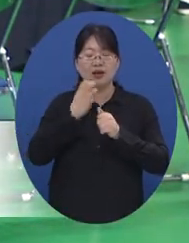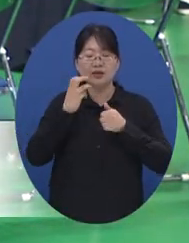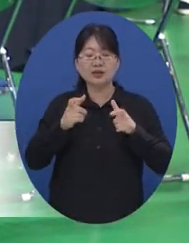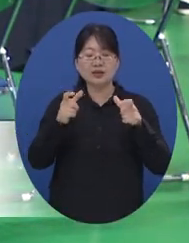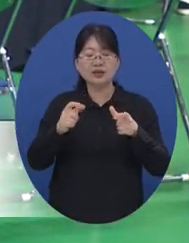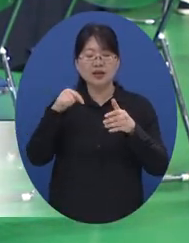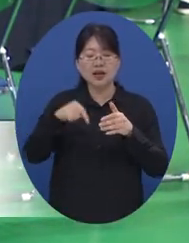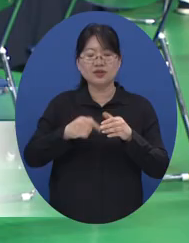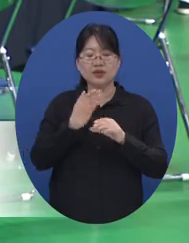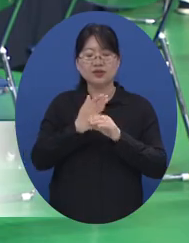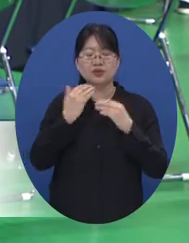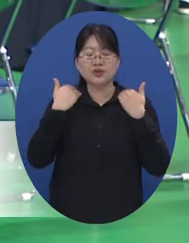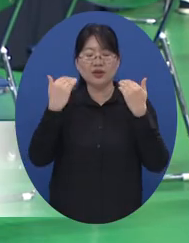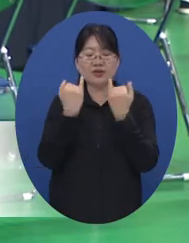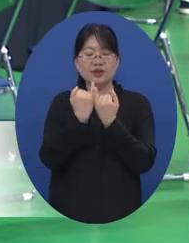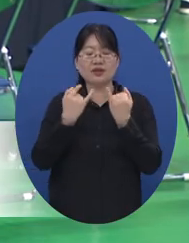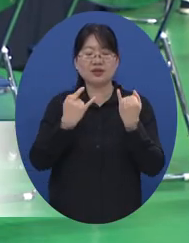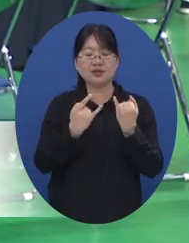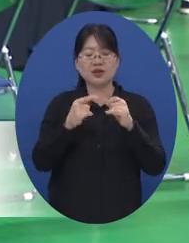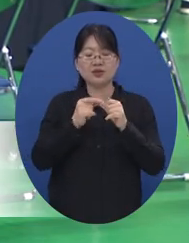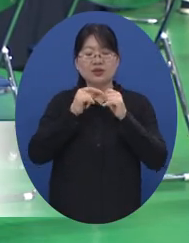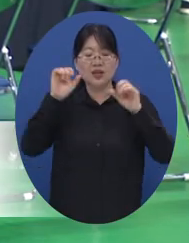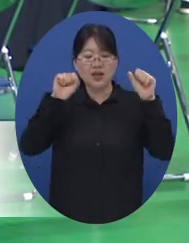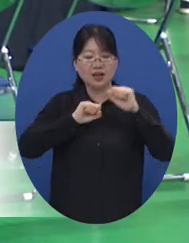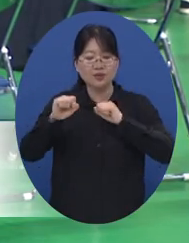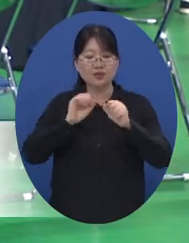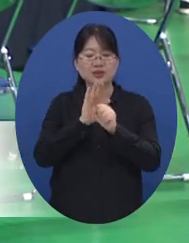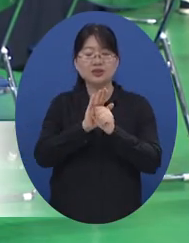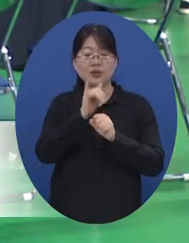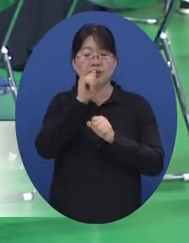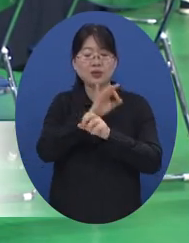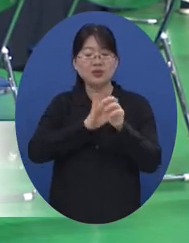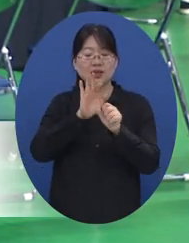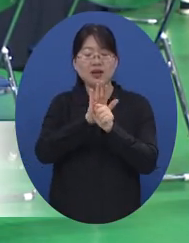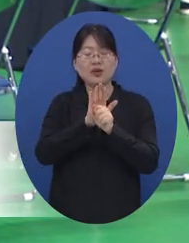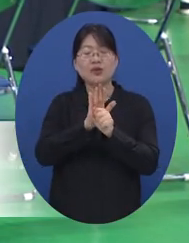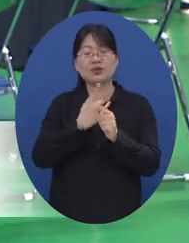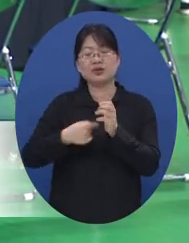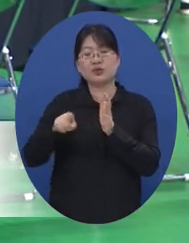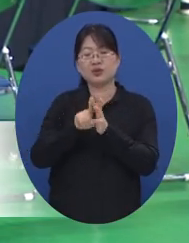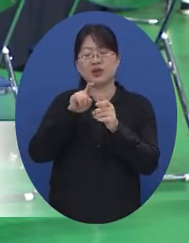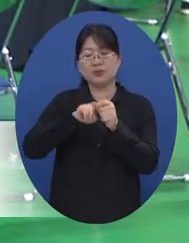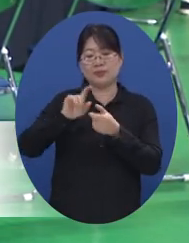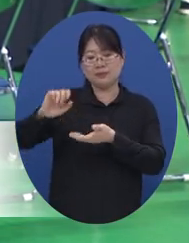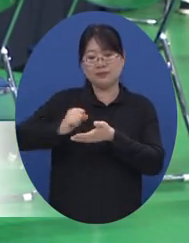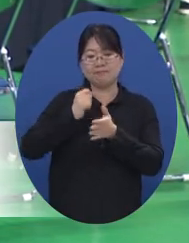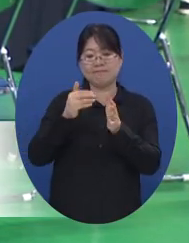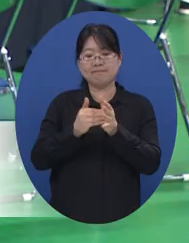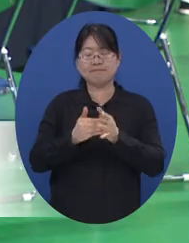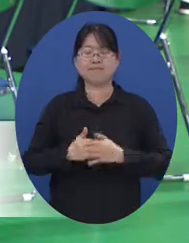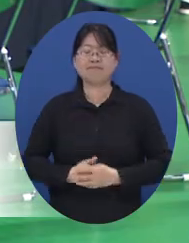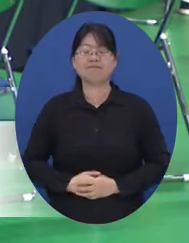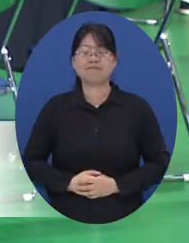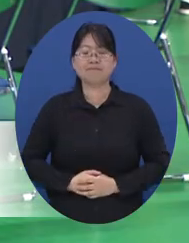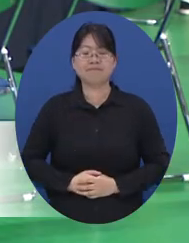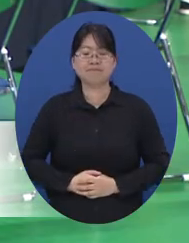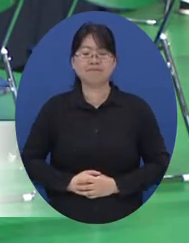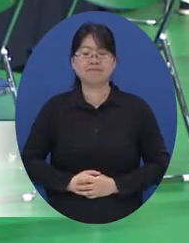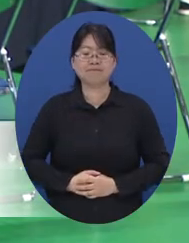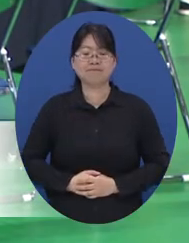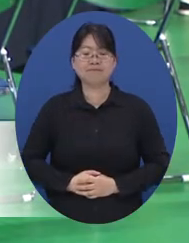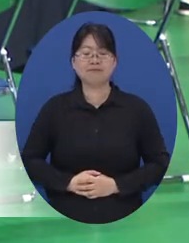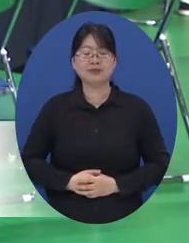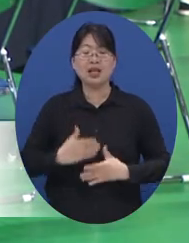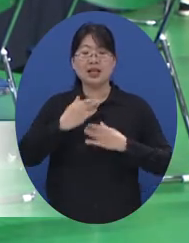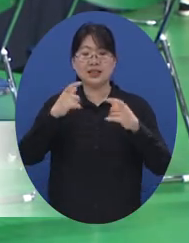따라 도내 중장년 여성들의 구직 활동을 지원하고 경제 활동을 지원하기 위하여